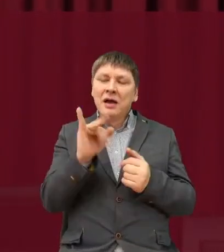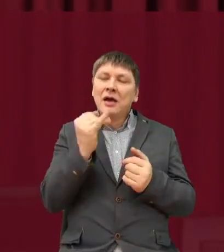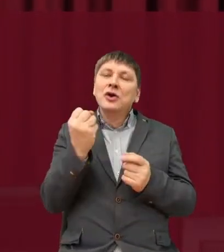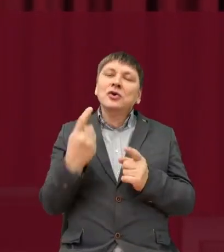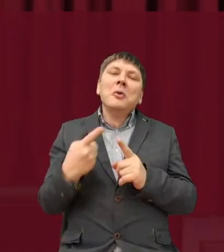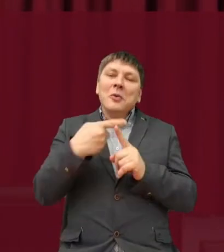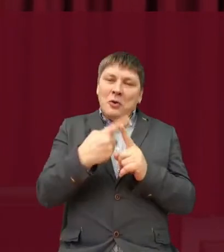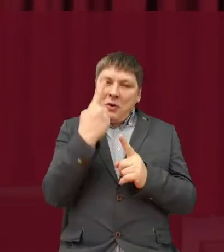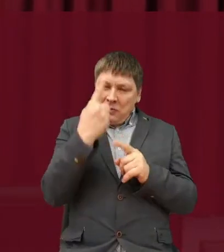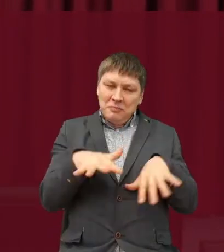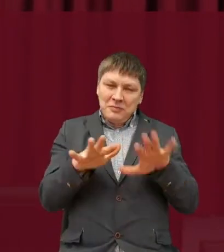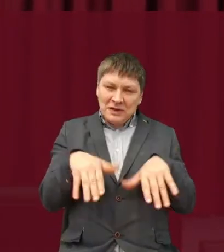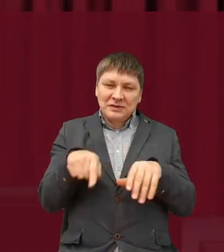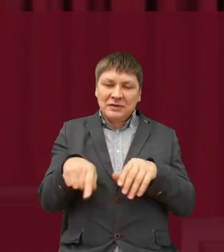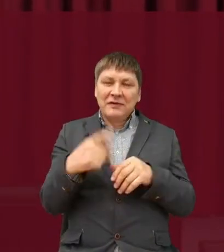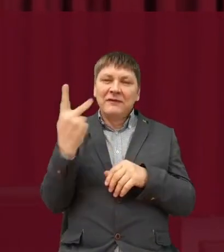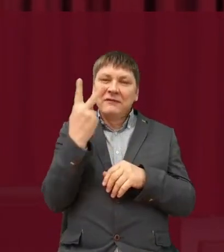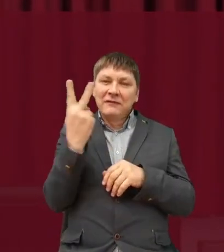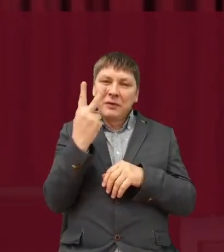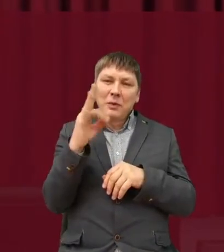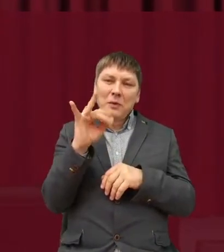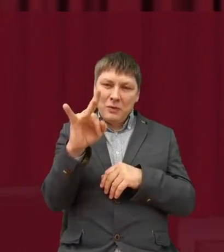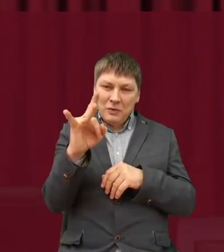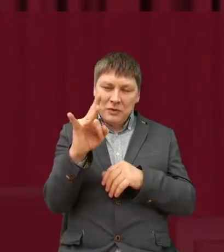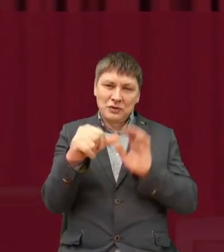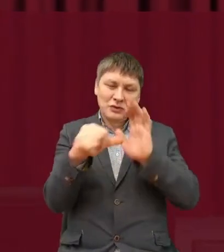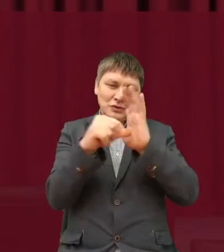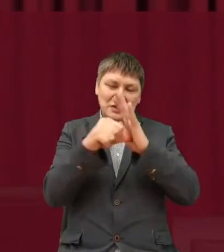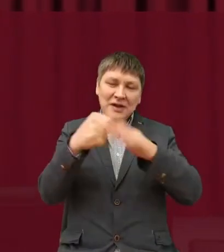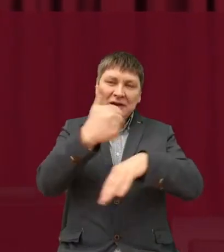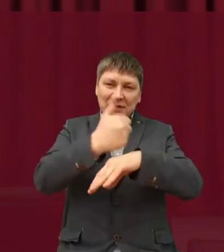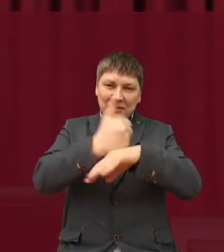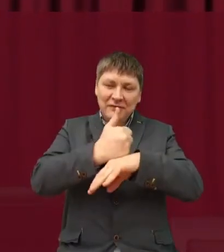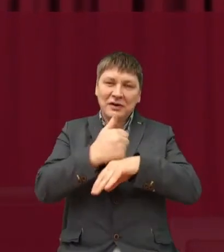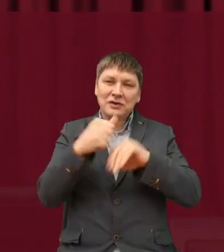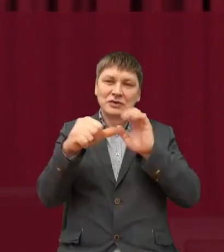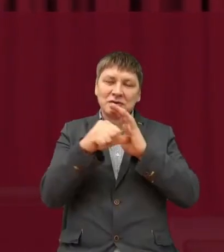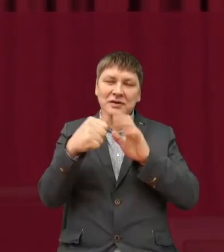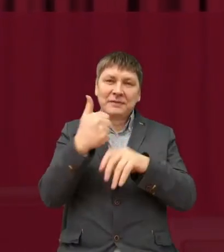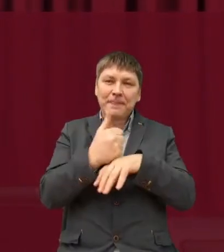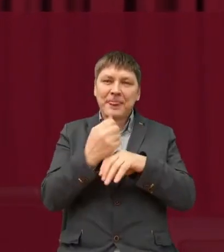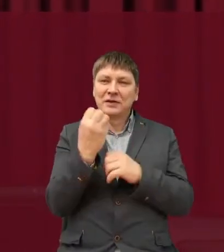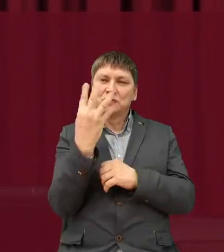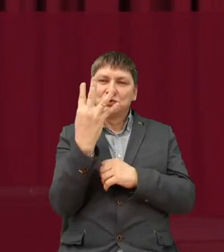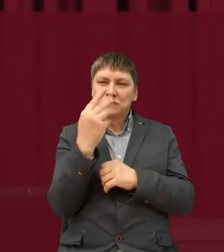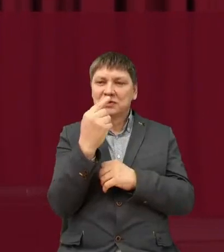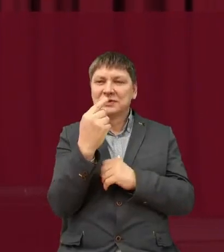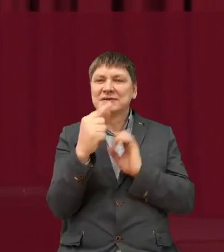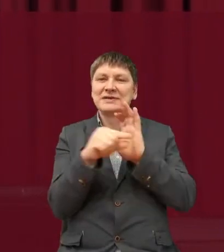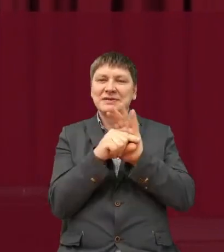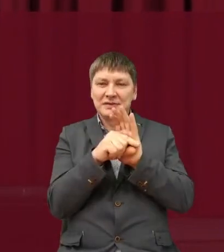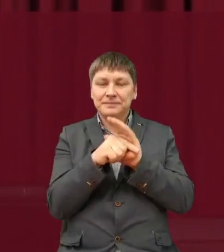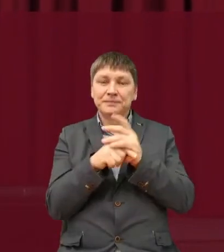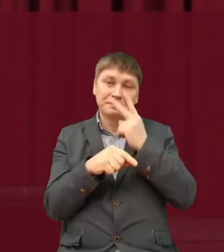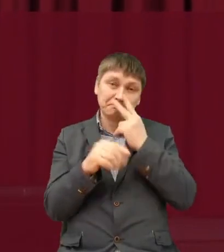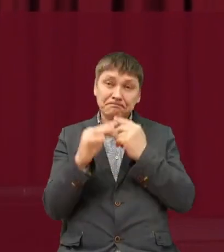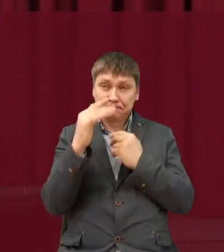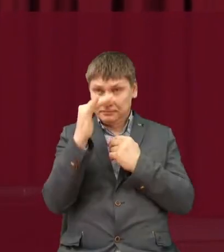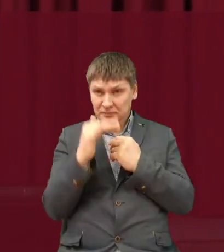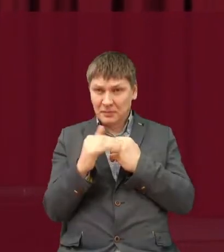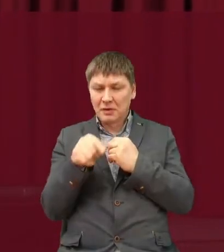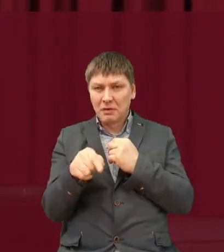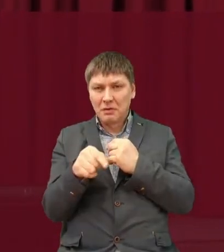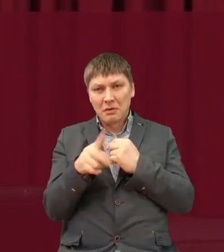одно место писания мы читаем второе коринфянам 6 глава 14 стих и далее